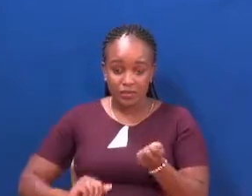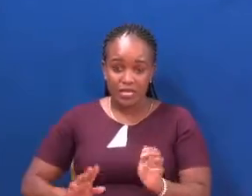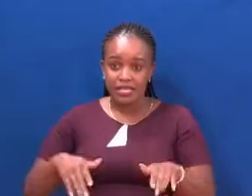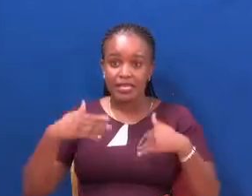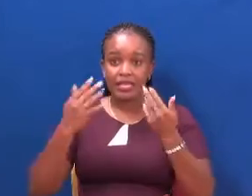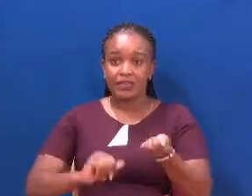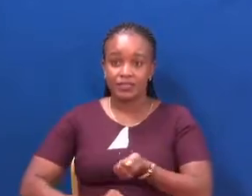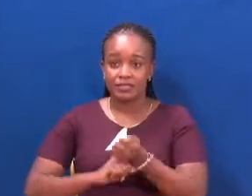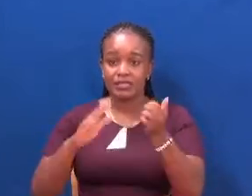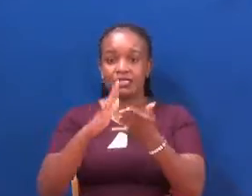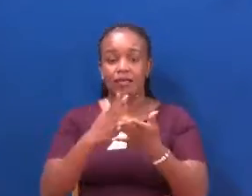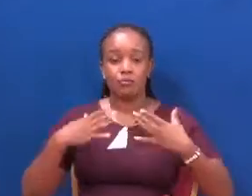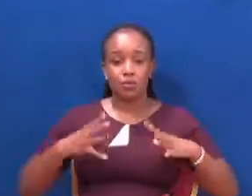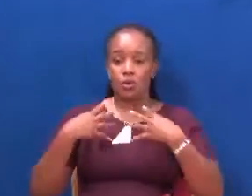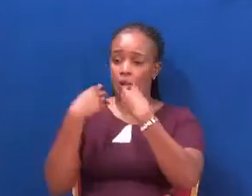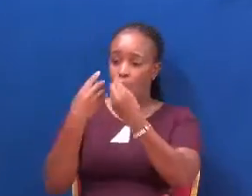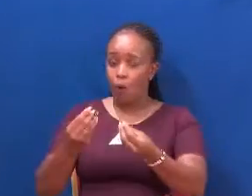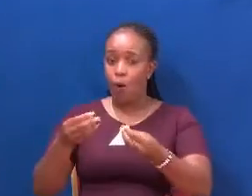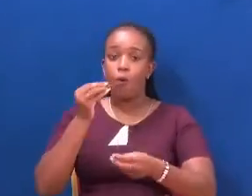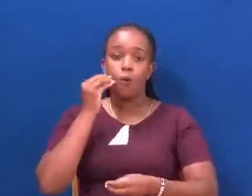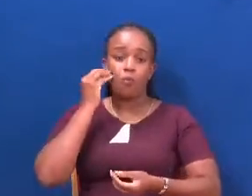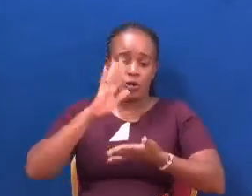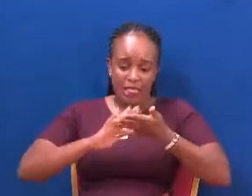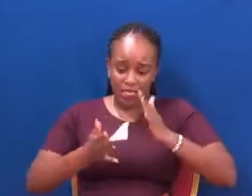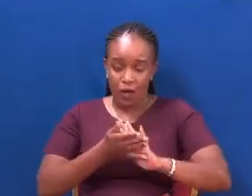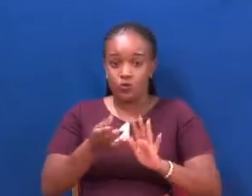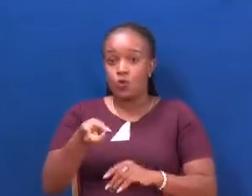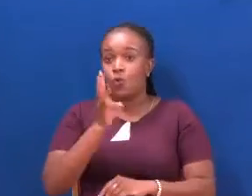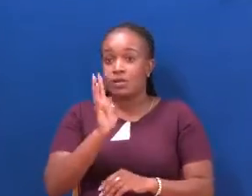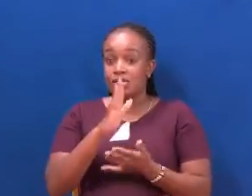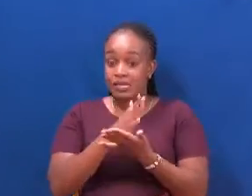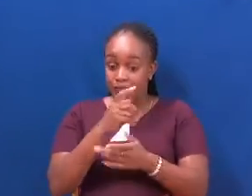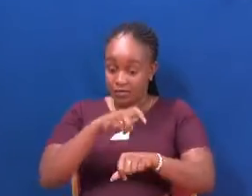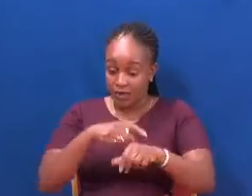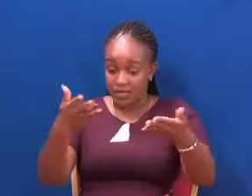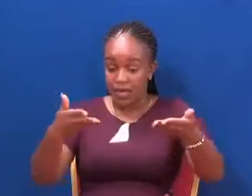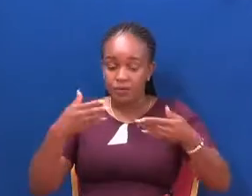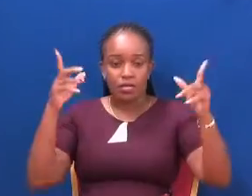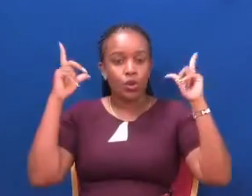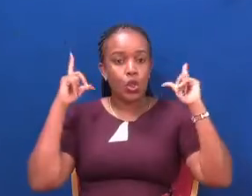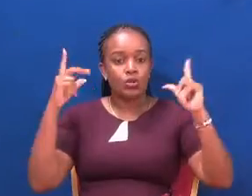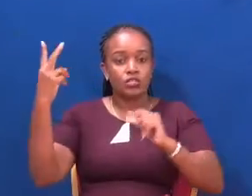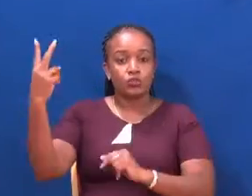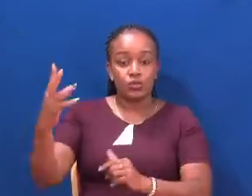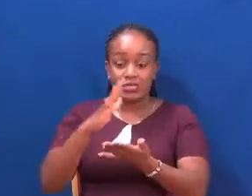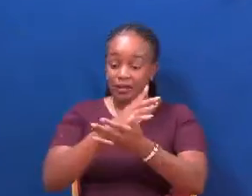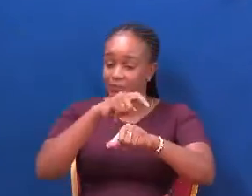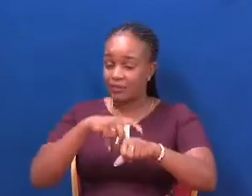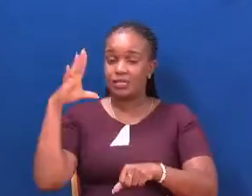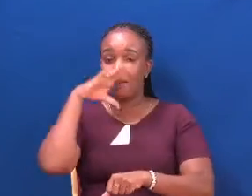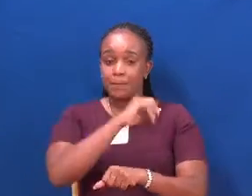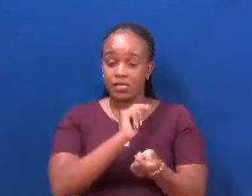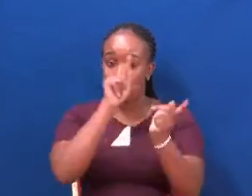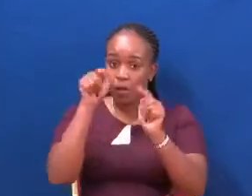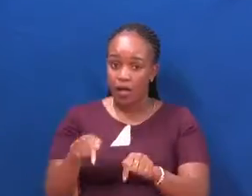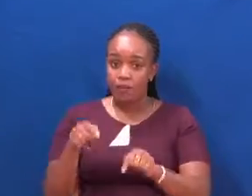home with empty jerrycans. Iwa inakuja galori mbili kwa siku, saa zingine naruka siku mbili haikuji, siku tatu haikuji. Na wakati haikuji watu napata shida